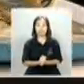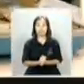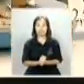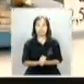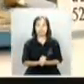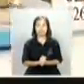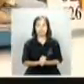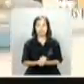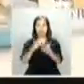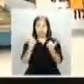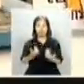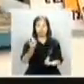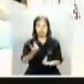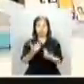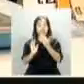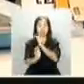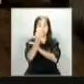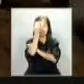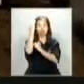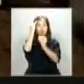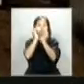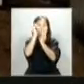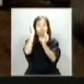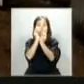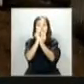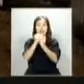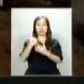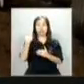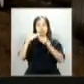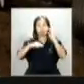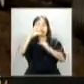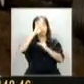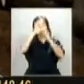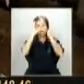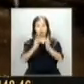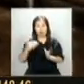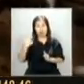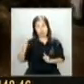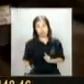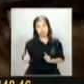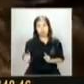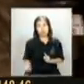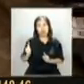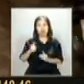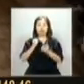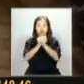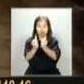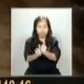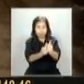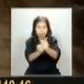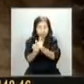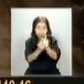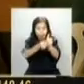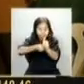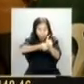ขณะนี้ช่วงเช้าที่ผ่านมานะคะตำรวจนครบาล2กว่า100นายพร้อมกับสุนัขตำรวจกระจายกำลังตรวจค้น11จุด